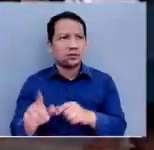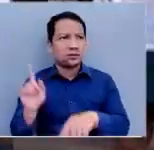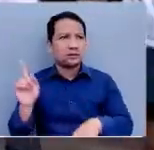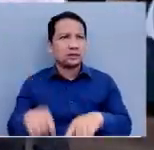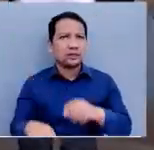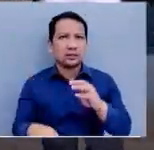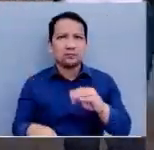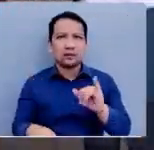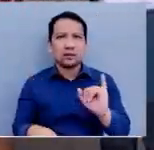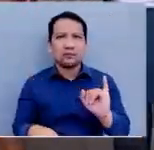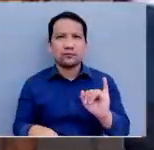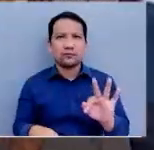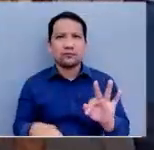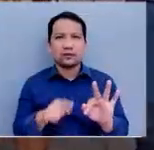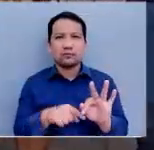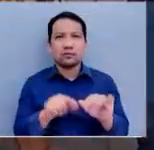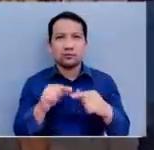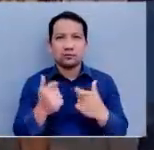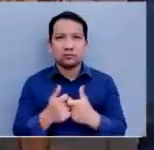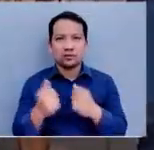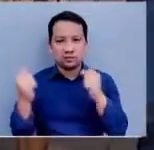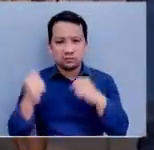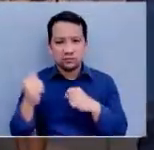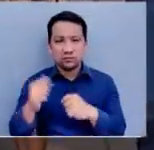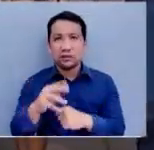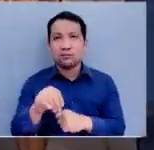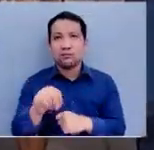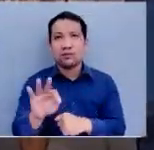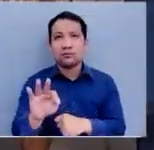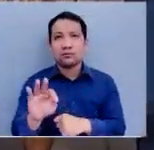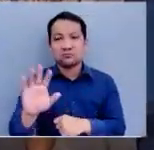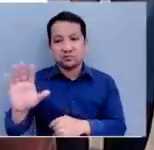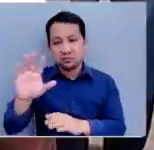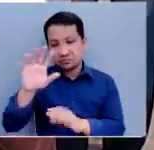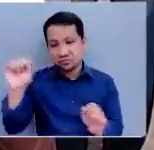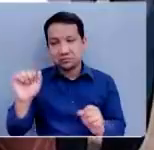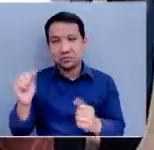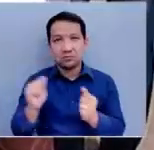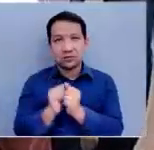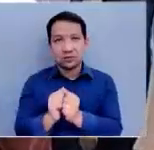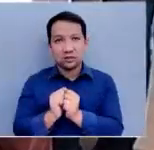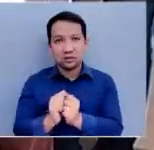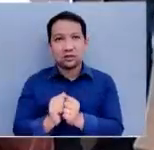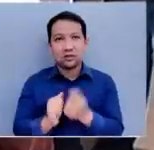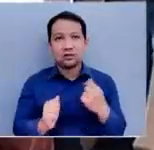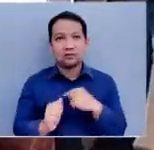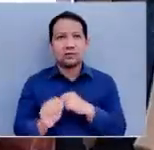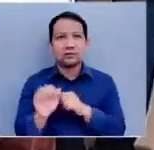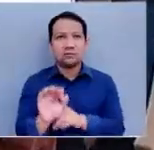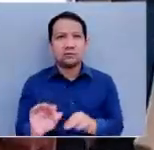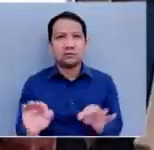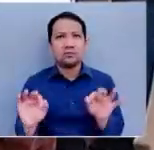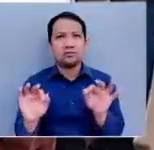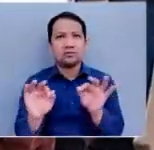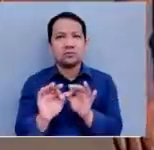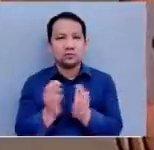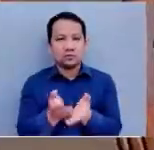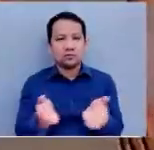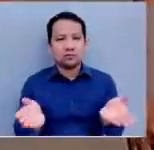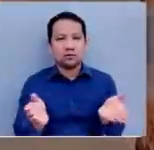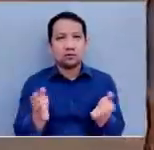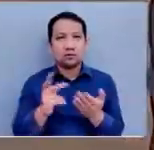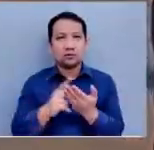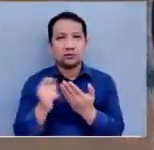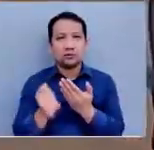Investment Fund. Ayon sa grupo, pabor lamang ang MIF sa Pangulo at kanyang mga kaalyado. Mas mainam daw na ilaan na lang ang pondo